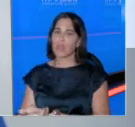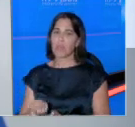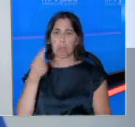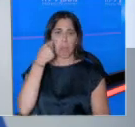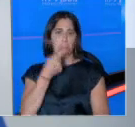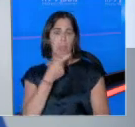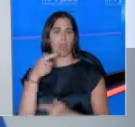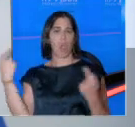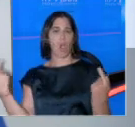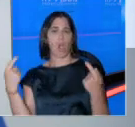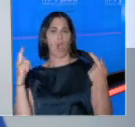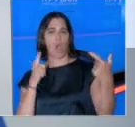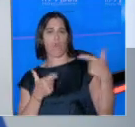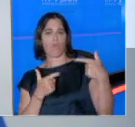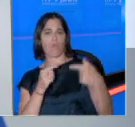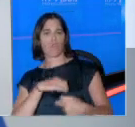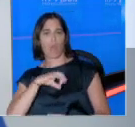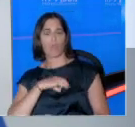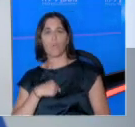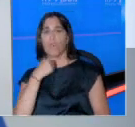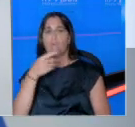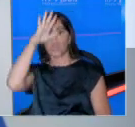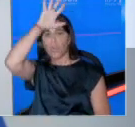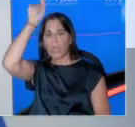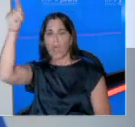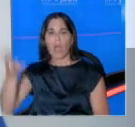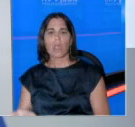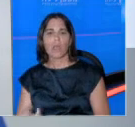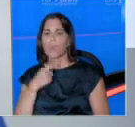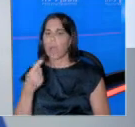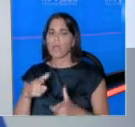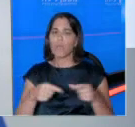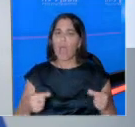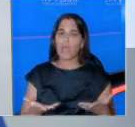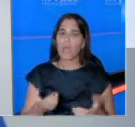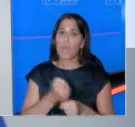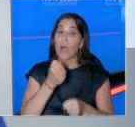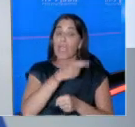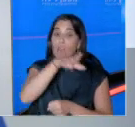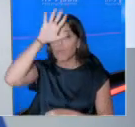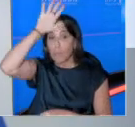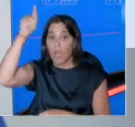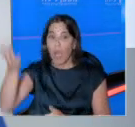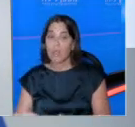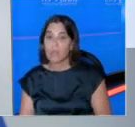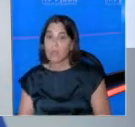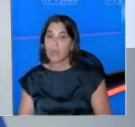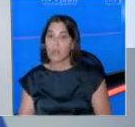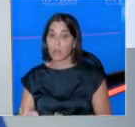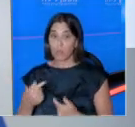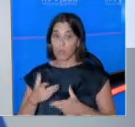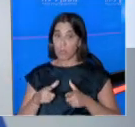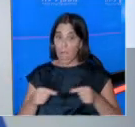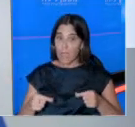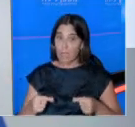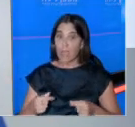נראה בעיני אויבינו? מה יגידו באיראן? מה יגידו בעזה? מה יעשו באיראן ובעזה?